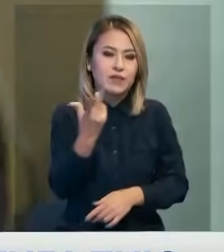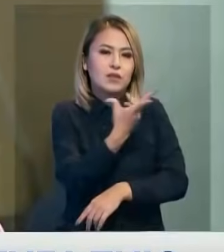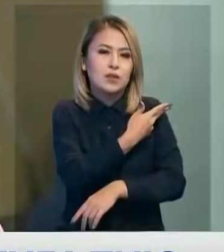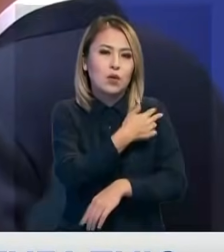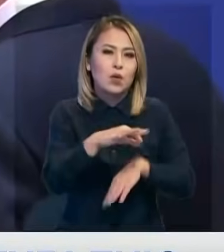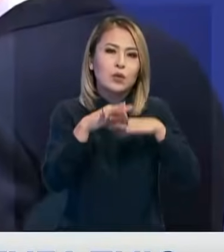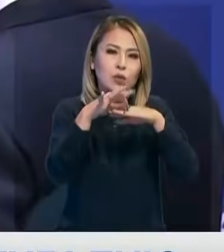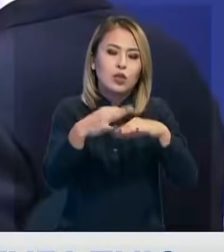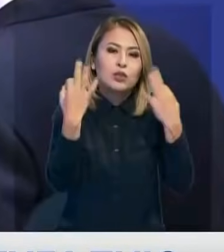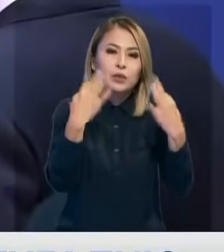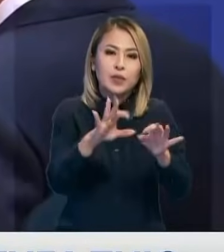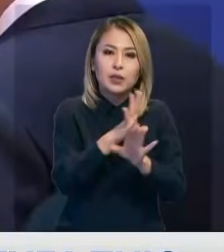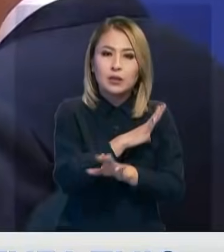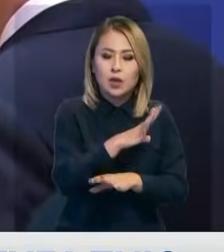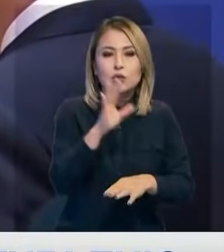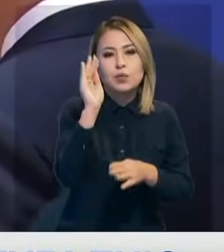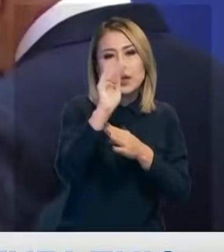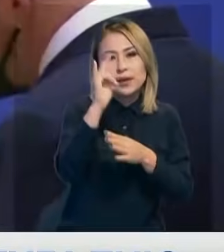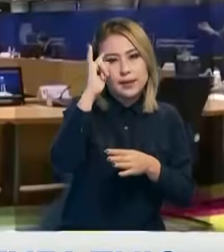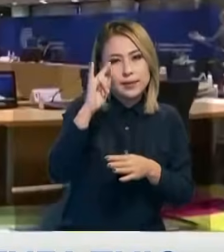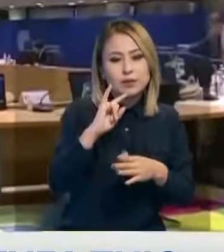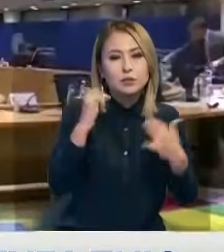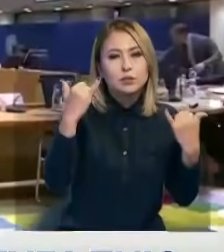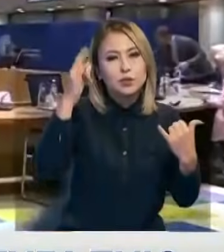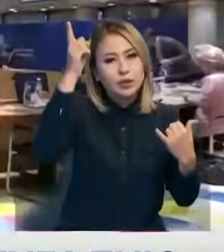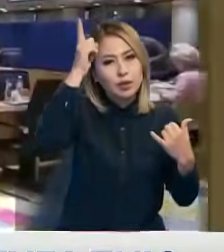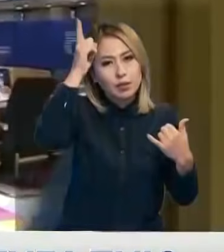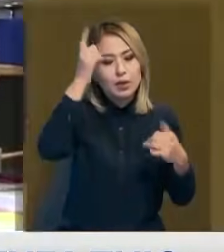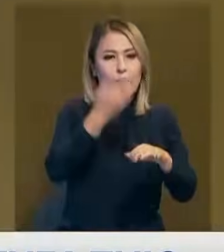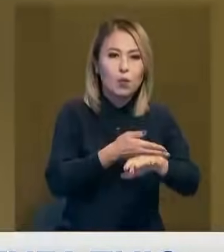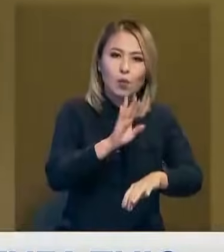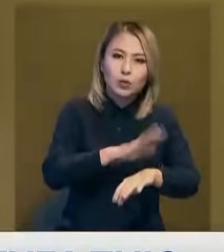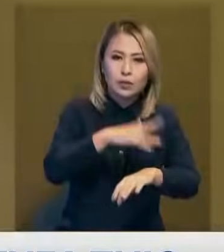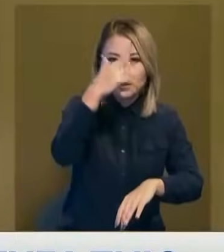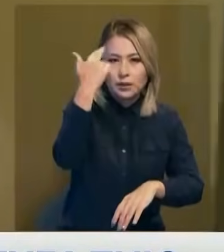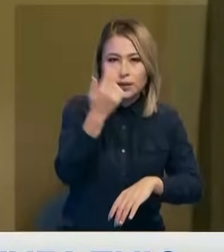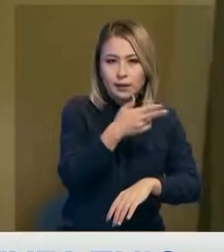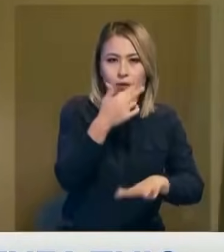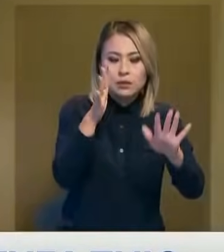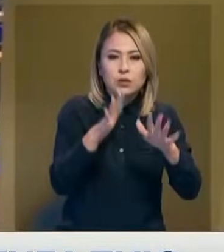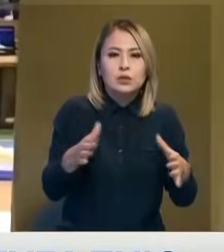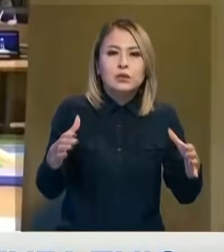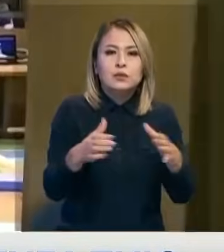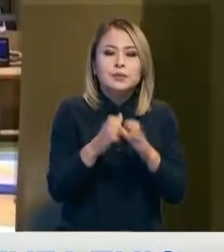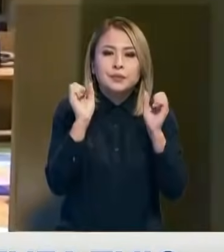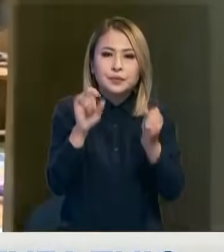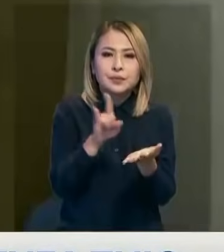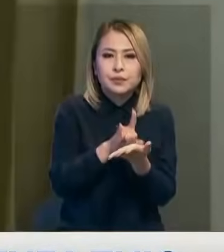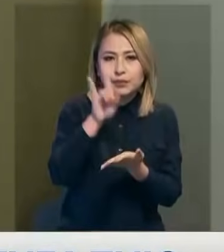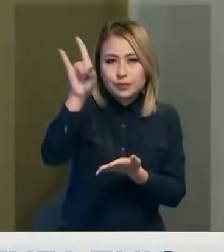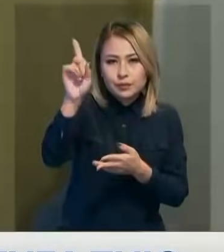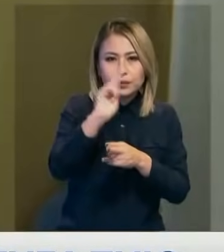V вакцинасын қолдануға рұқсат берген. Сонымен қатар қазақстандықтар бүгінде Германия, Польша мен Италия елдеріне шолады. Бұл